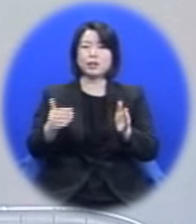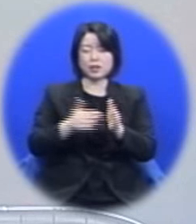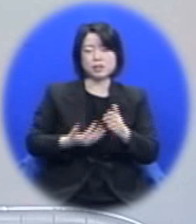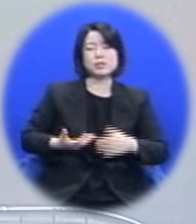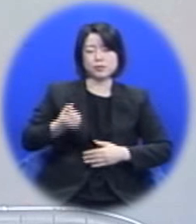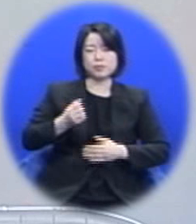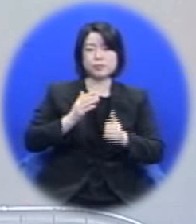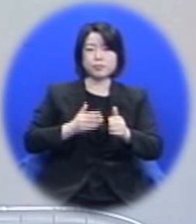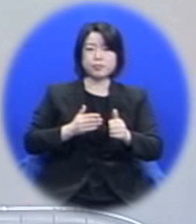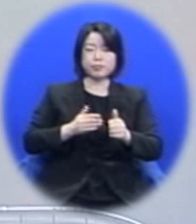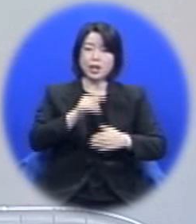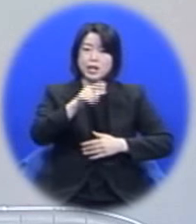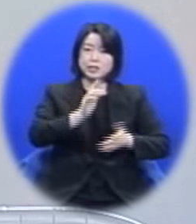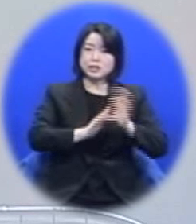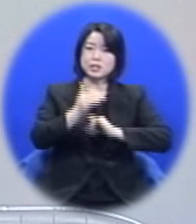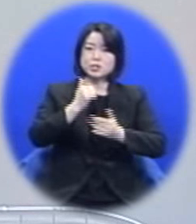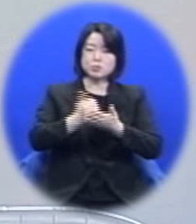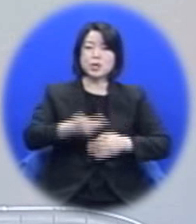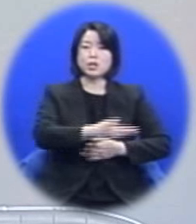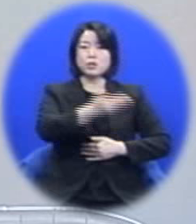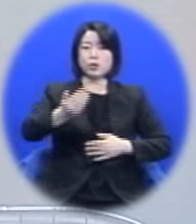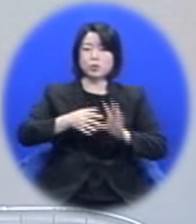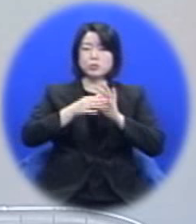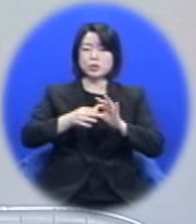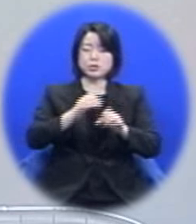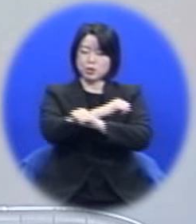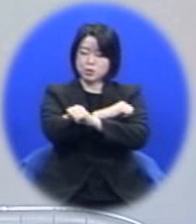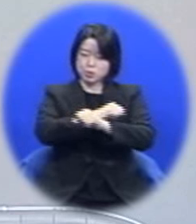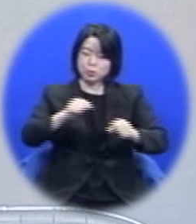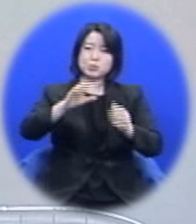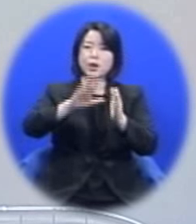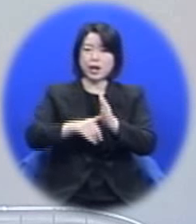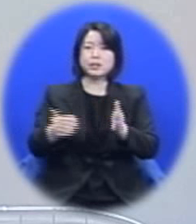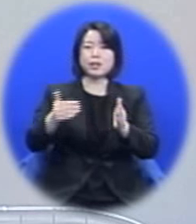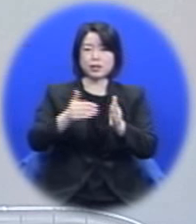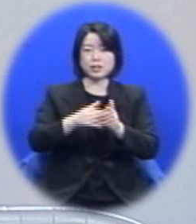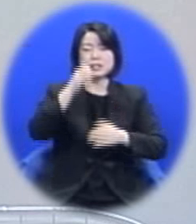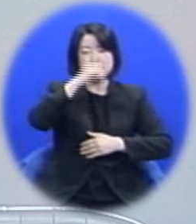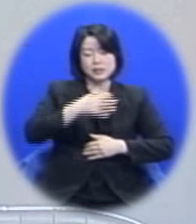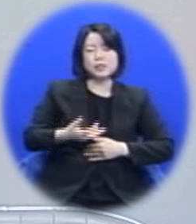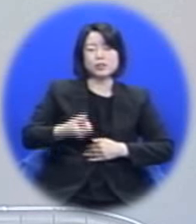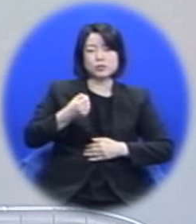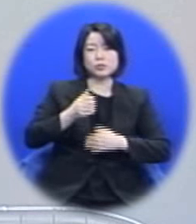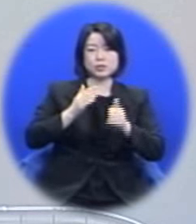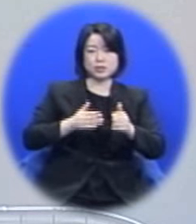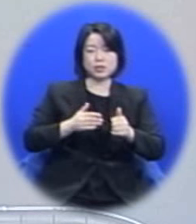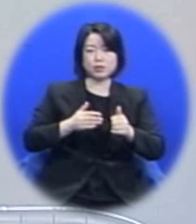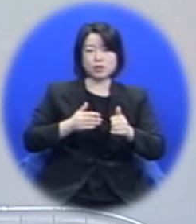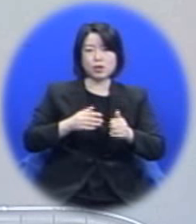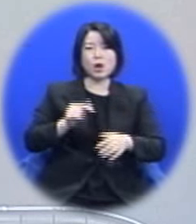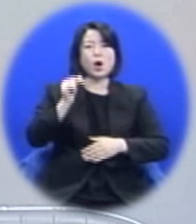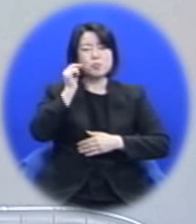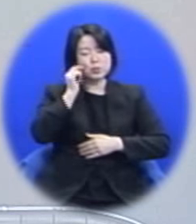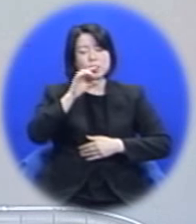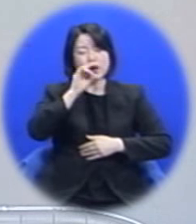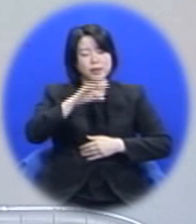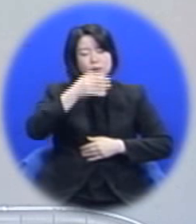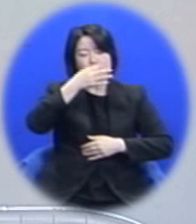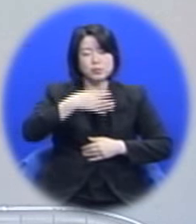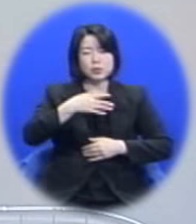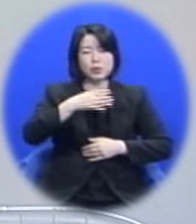그 예수님이 여러분을 통해서 용서하실 때까지 그냥 누리세요. 못해요, 안 돼요, 힘들어요 하지